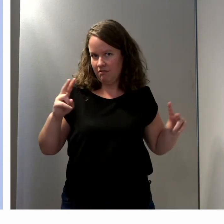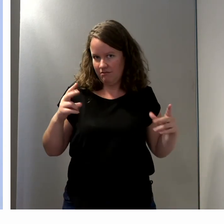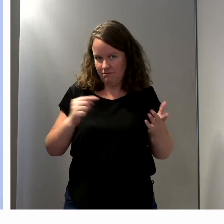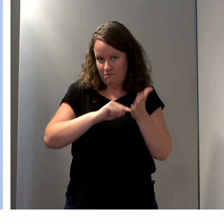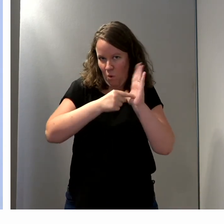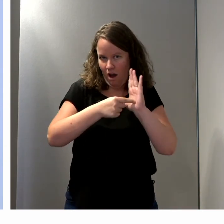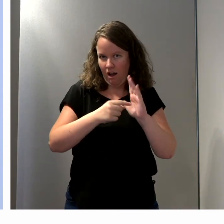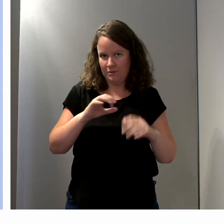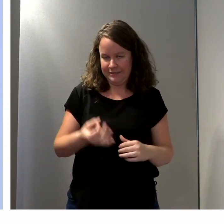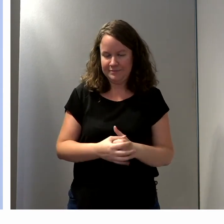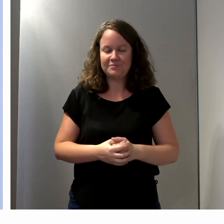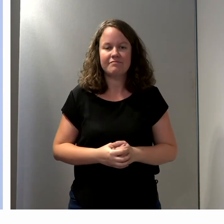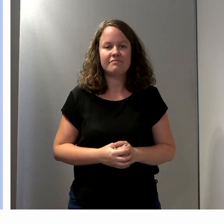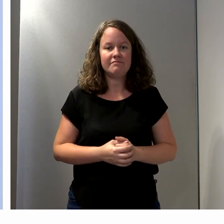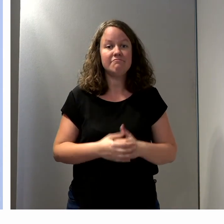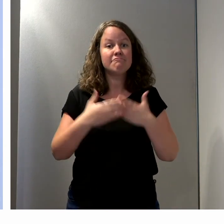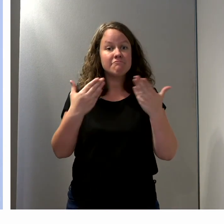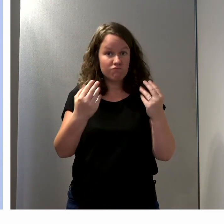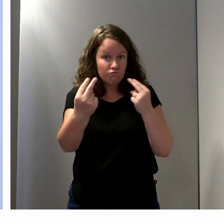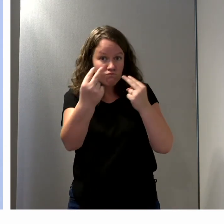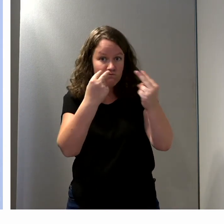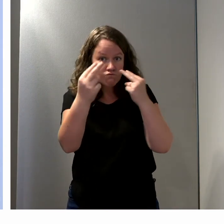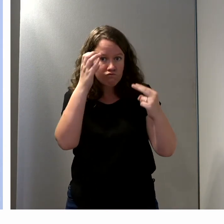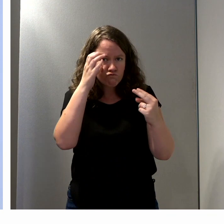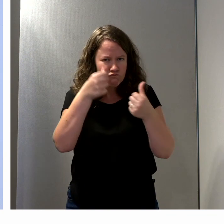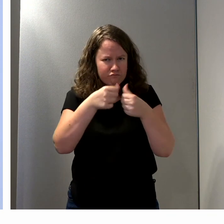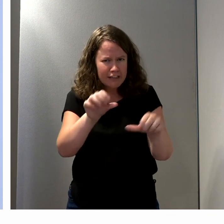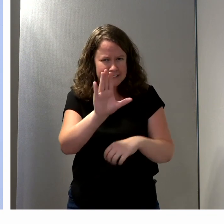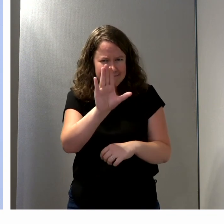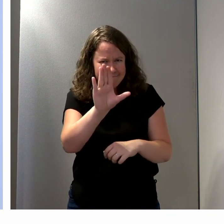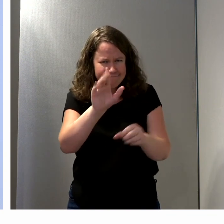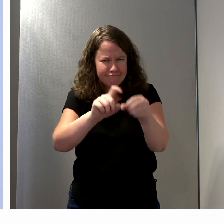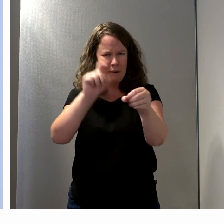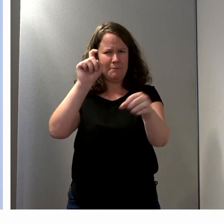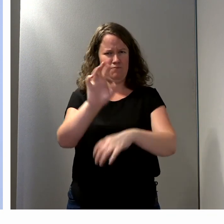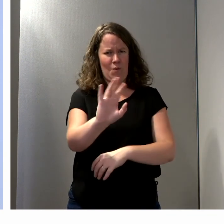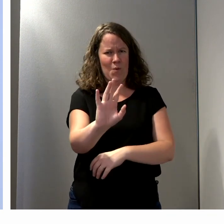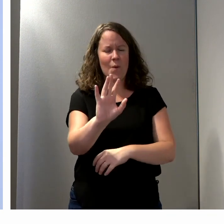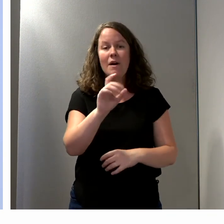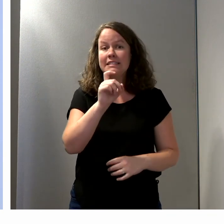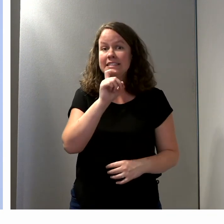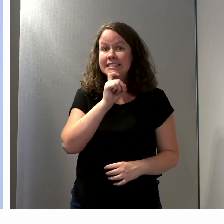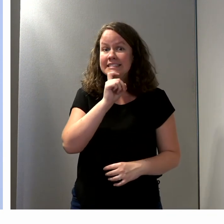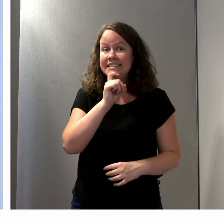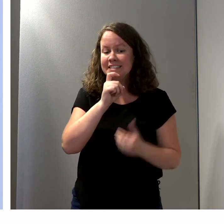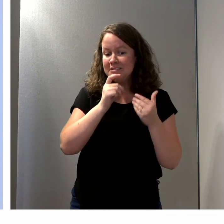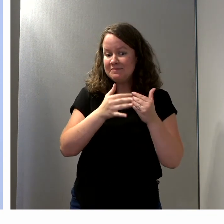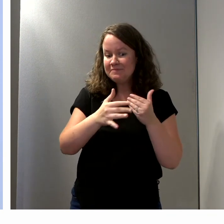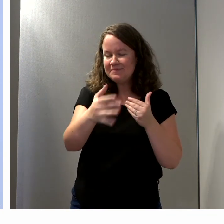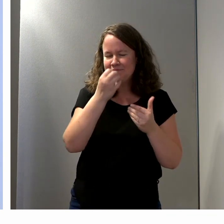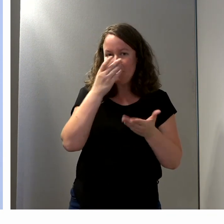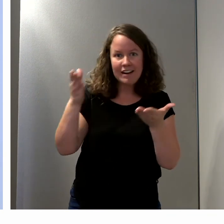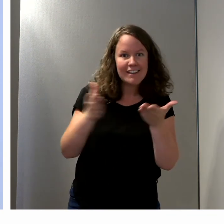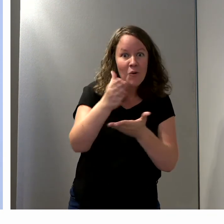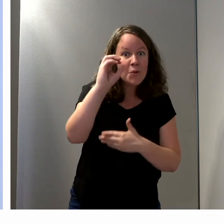table ronde. J'invite les spectateurs à rester à l'écoute pour la suite du programme et je vous dis à bientôt pour de nouvelles